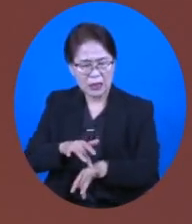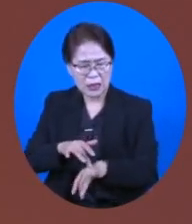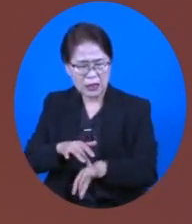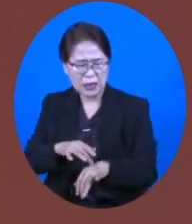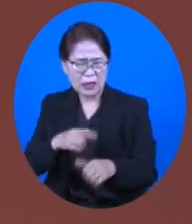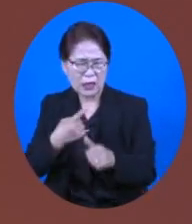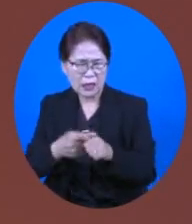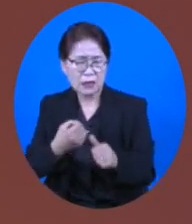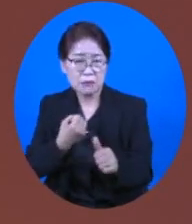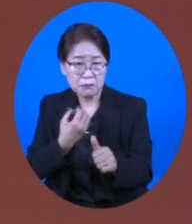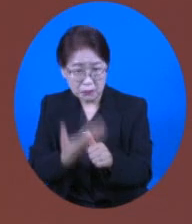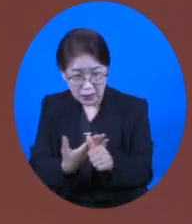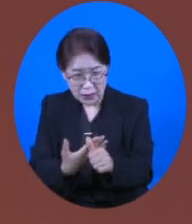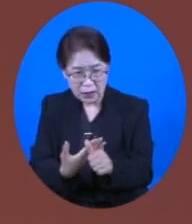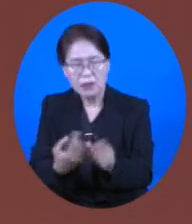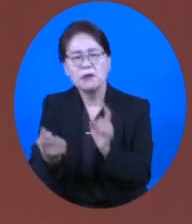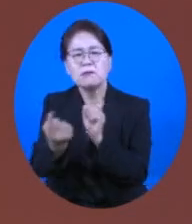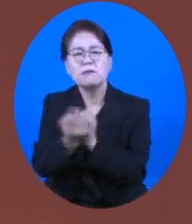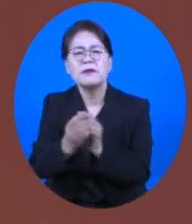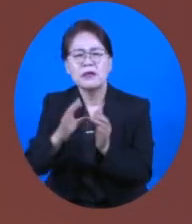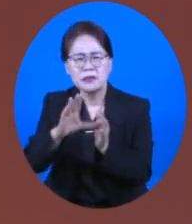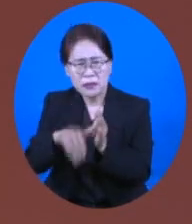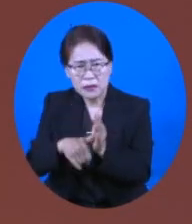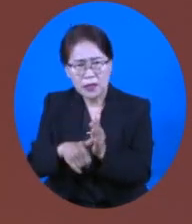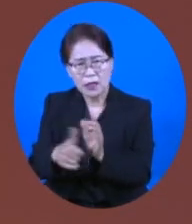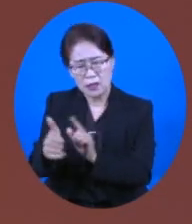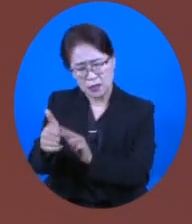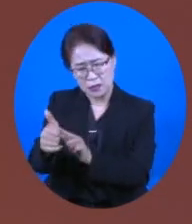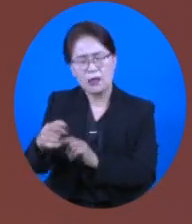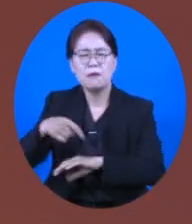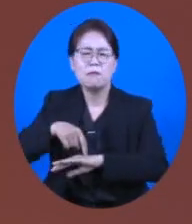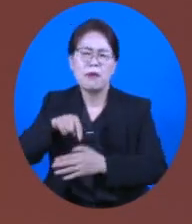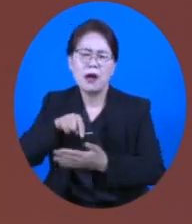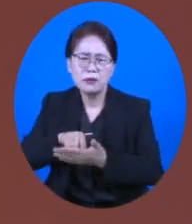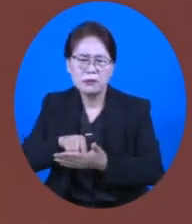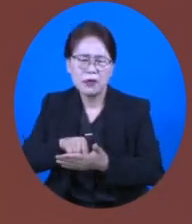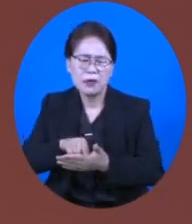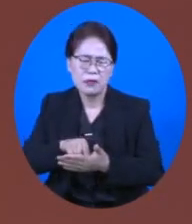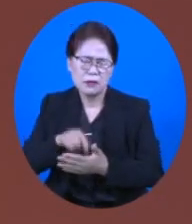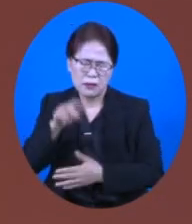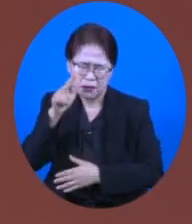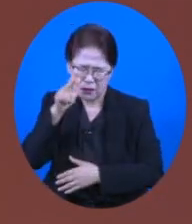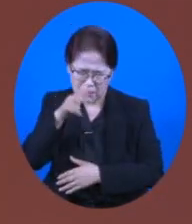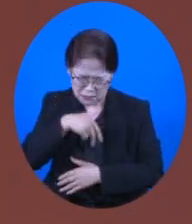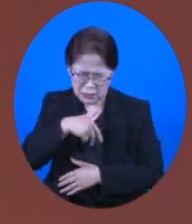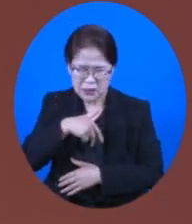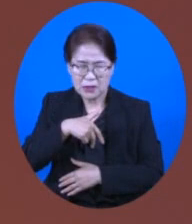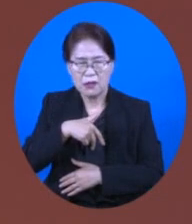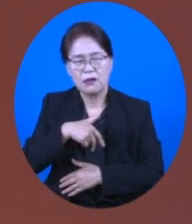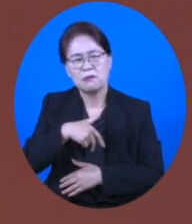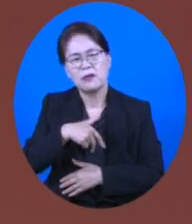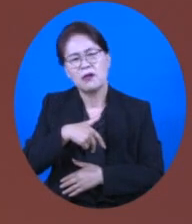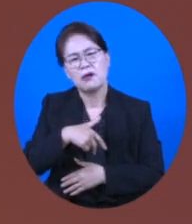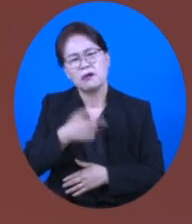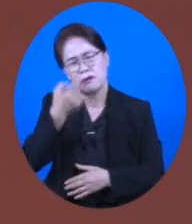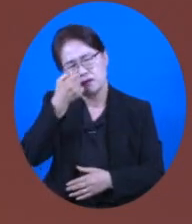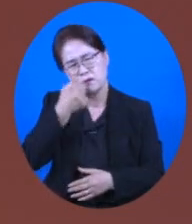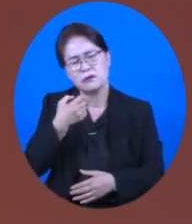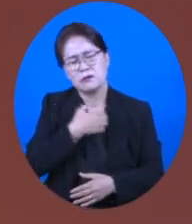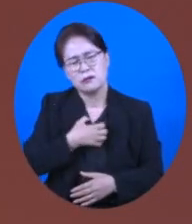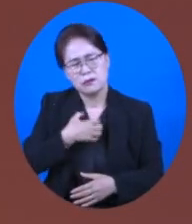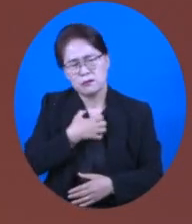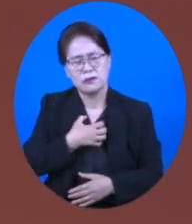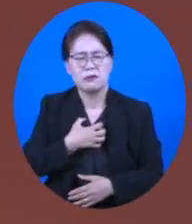때에 그 대제사장 여호수아의 마음이 얼마나 참담했겠어요? 얼마나 슬프고